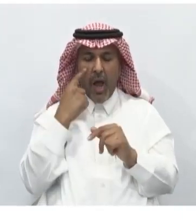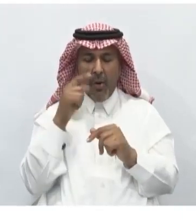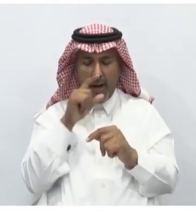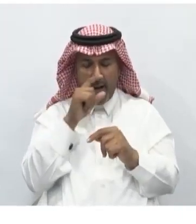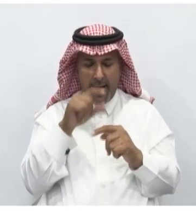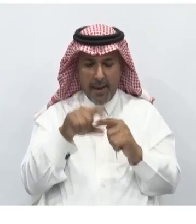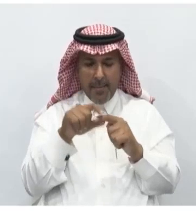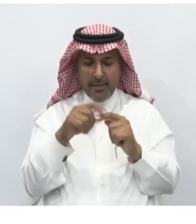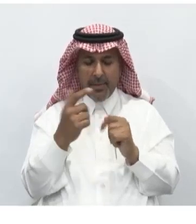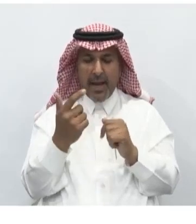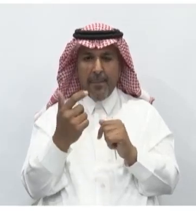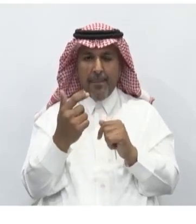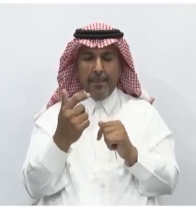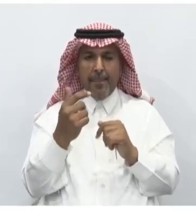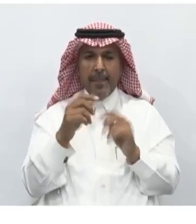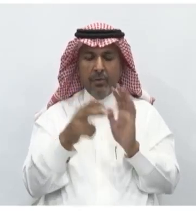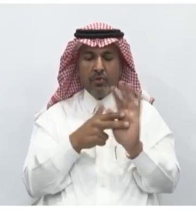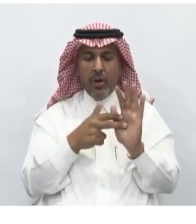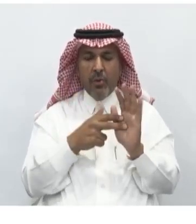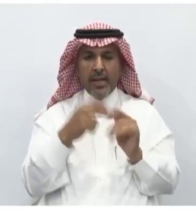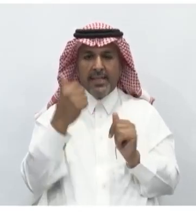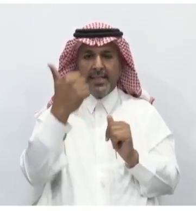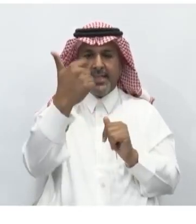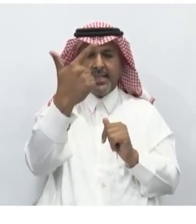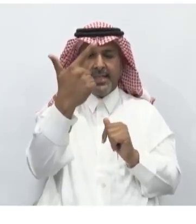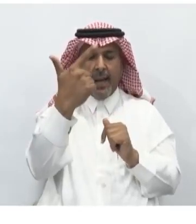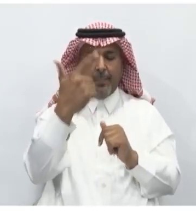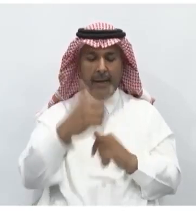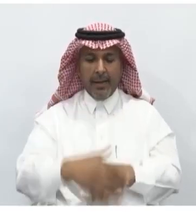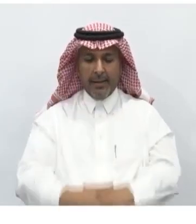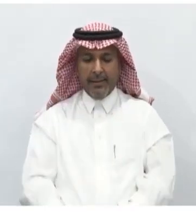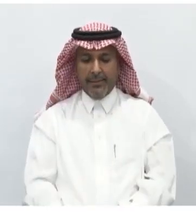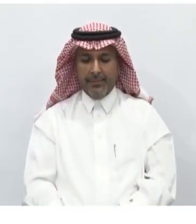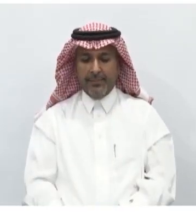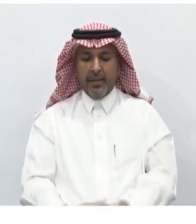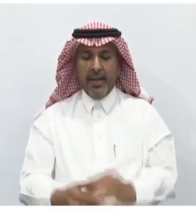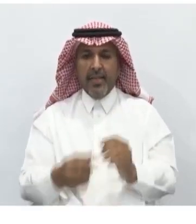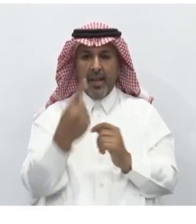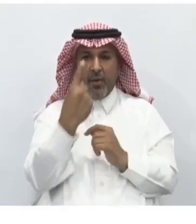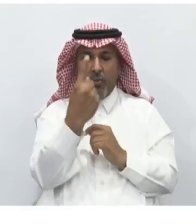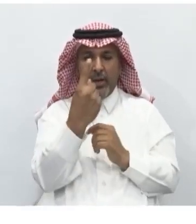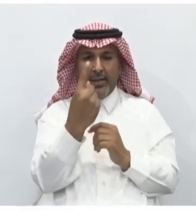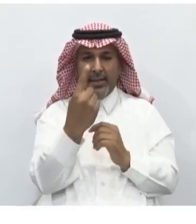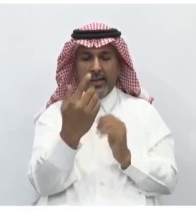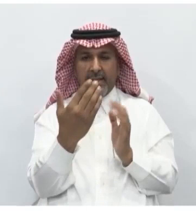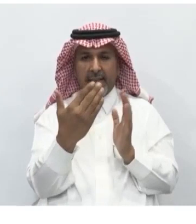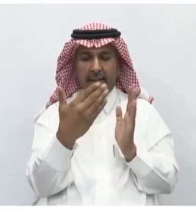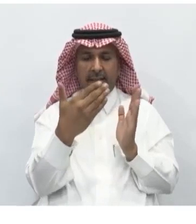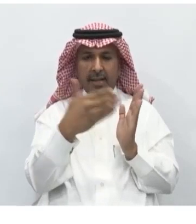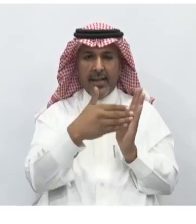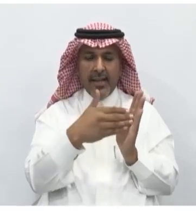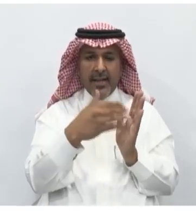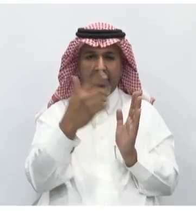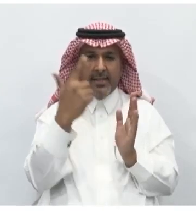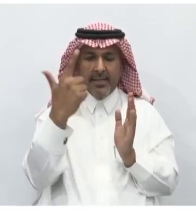إذا هنا ستعطيني الناتج سبعة. إذا نسبتهم واحد إلى سبعة. إذا